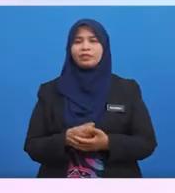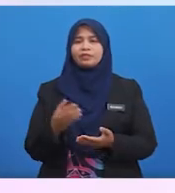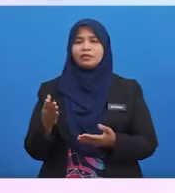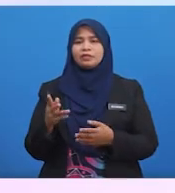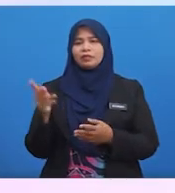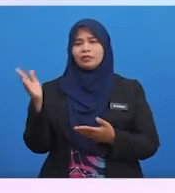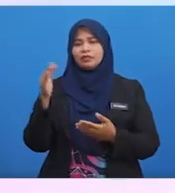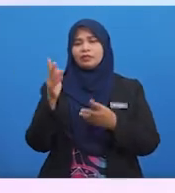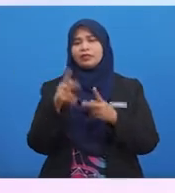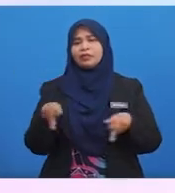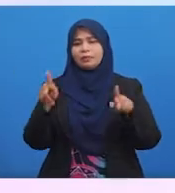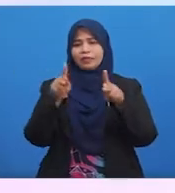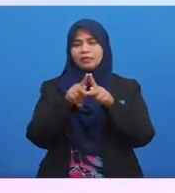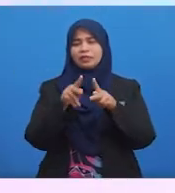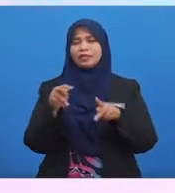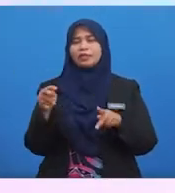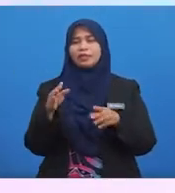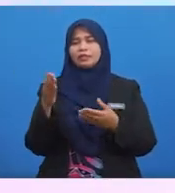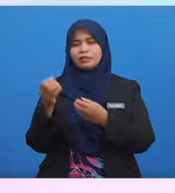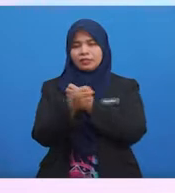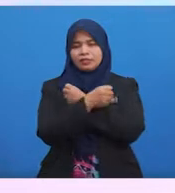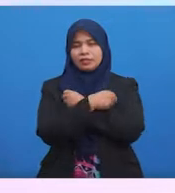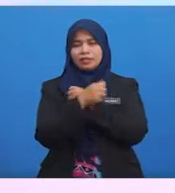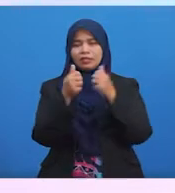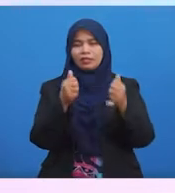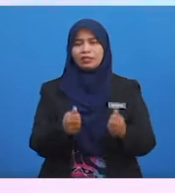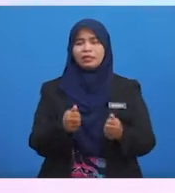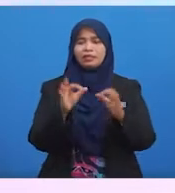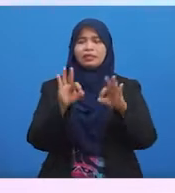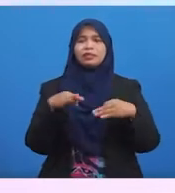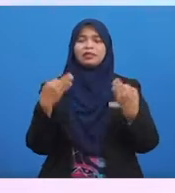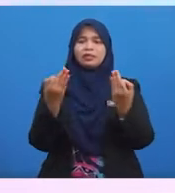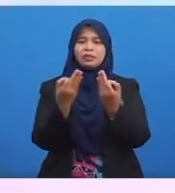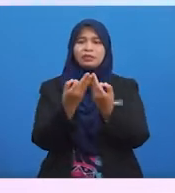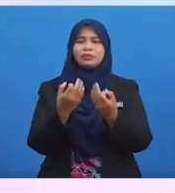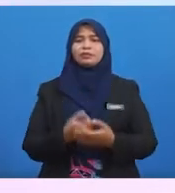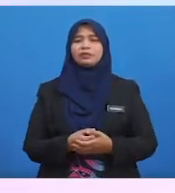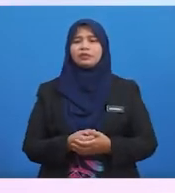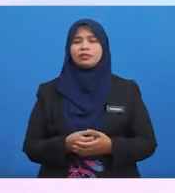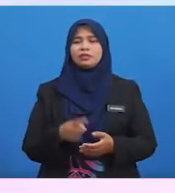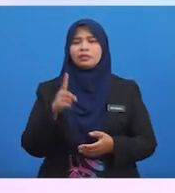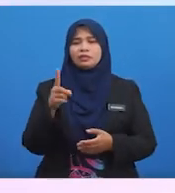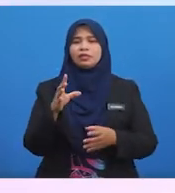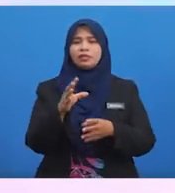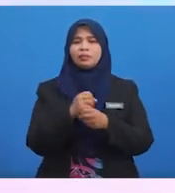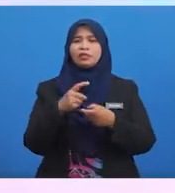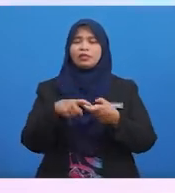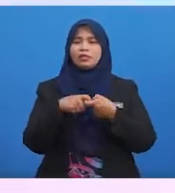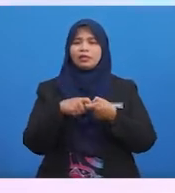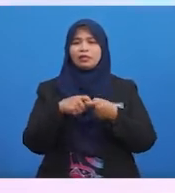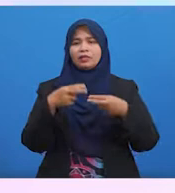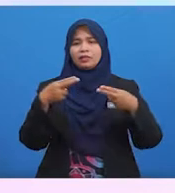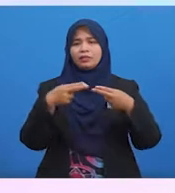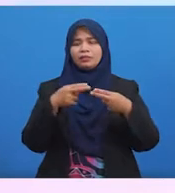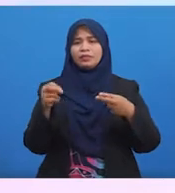kepentingan menyayangi Khalid keluarga yang pertama Nila dapat mengeratkan hubungan